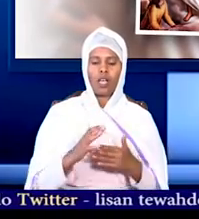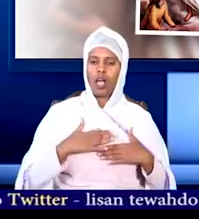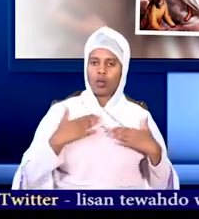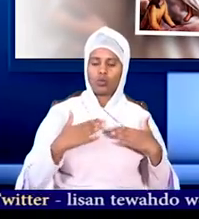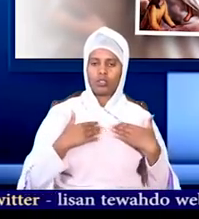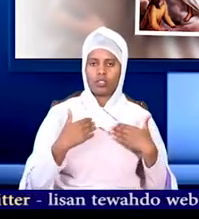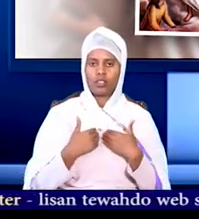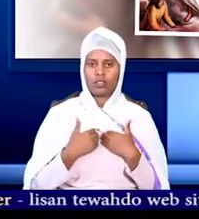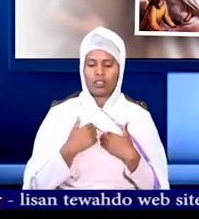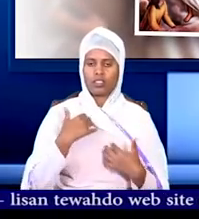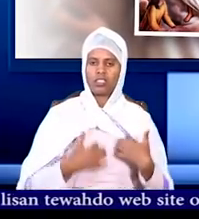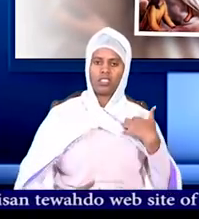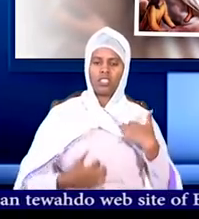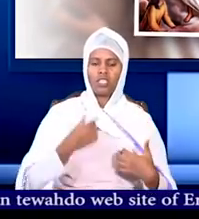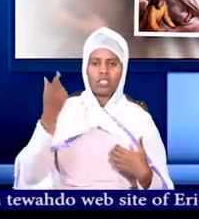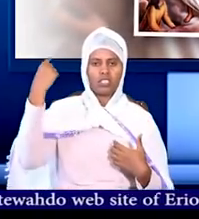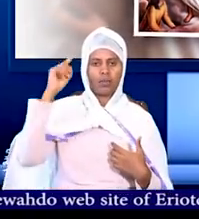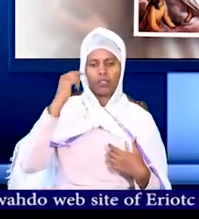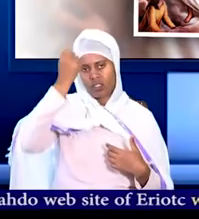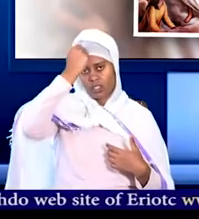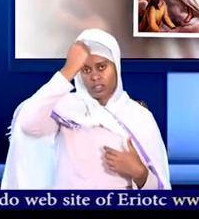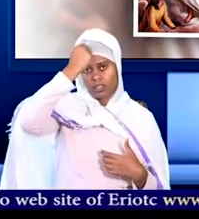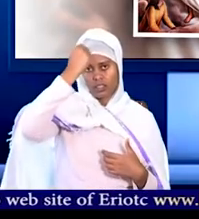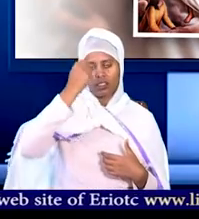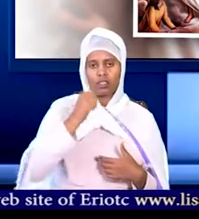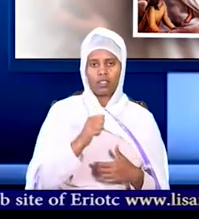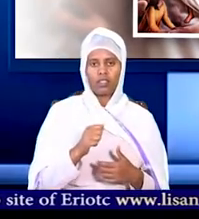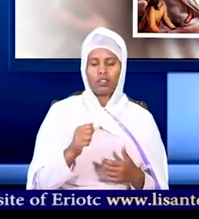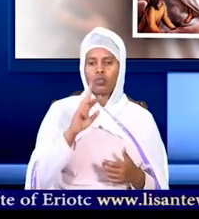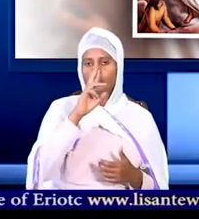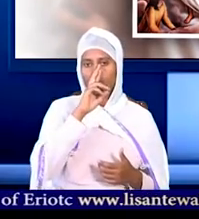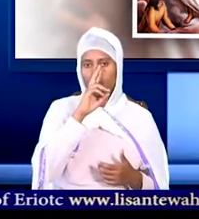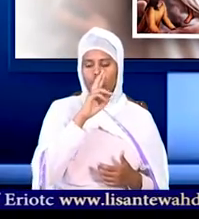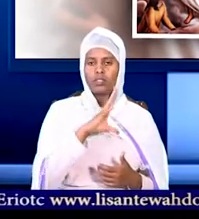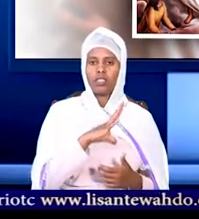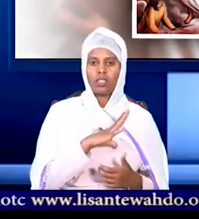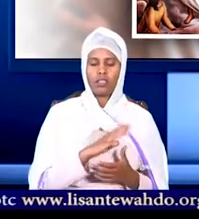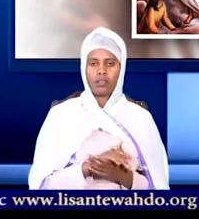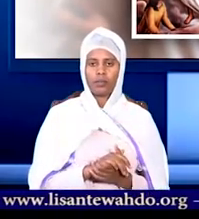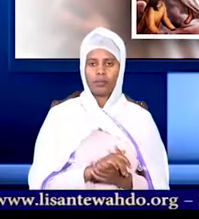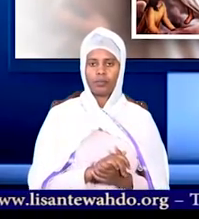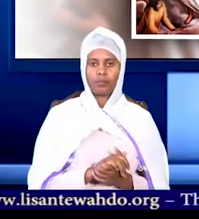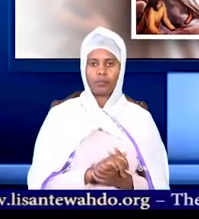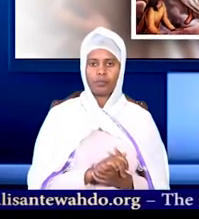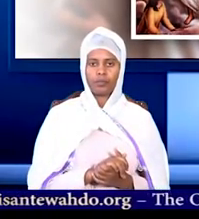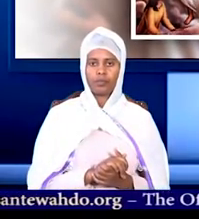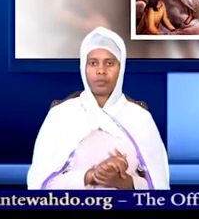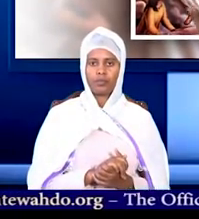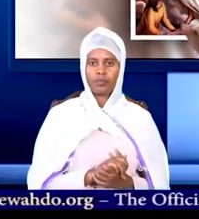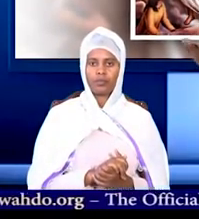ብዕለተ ዓርቢ ሓጎስና ስቃያቱን እናዘከርና እንሆ ንፆማ